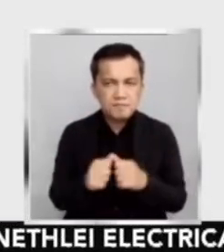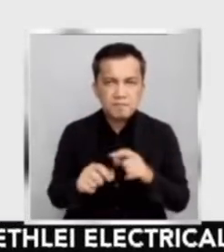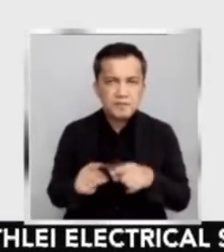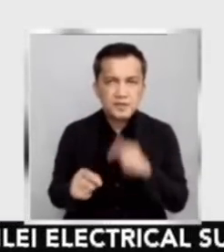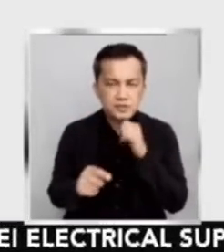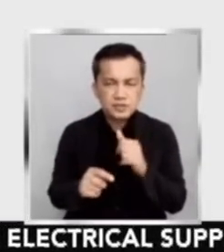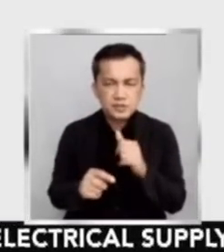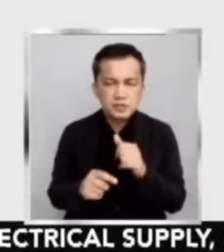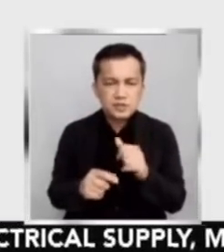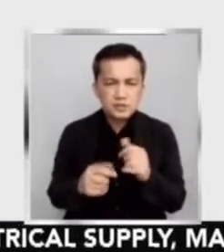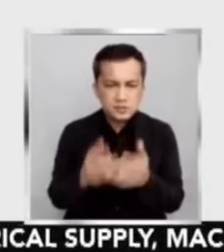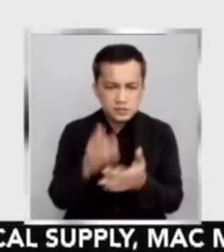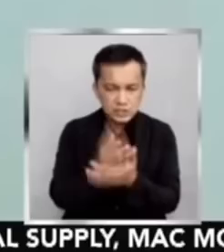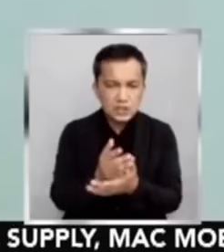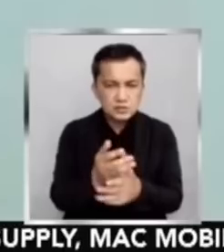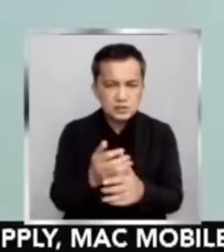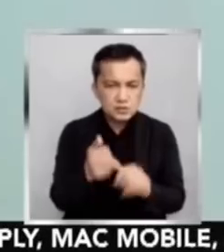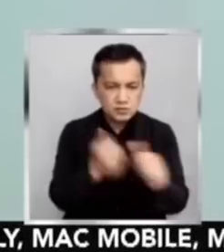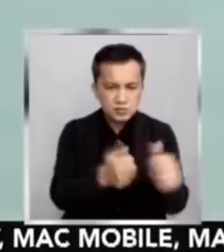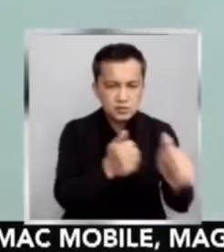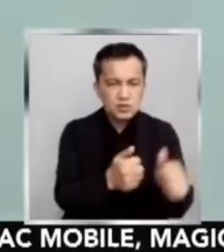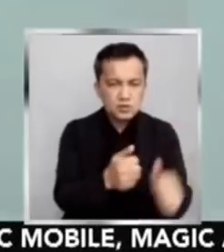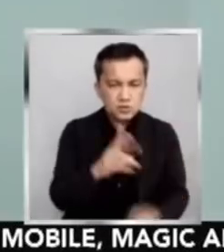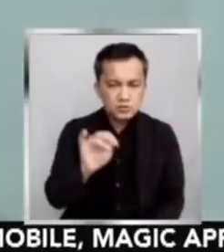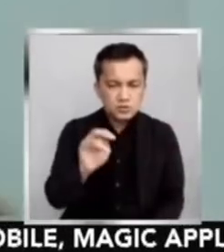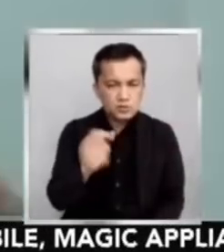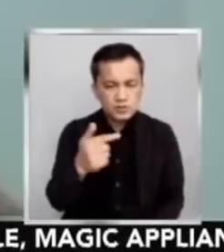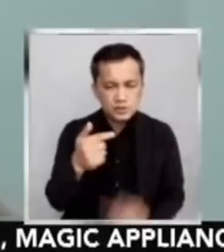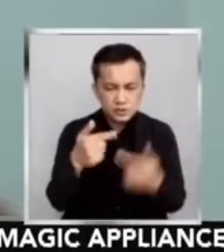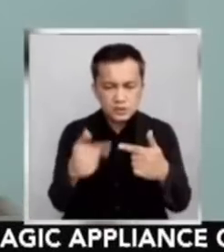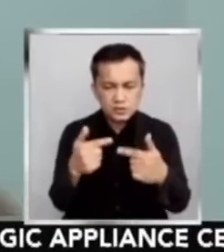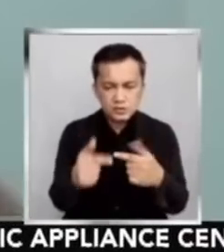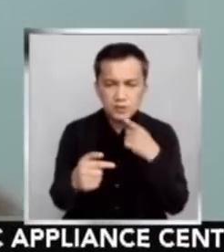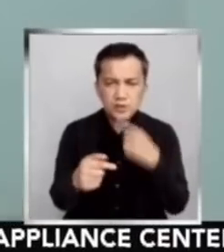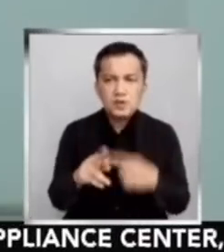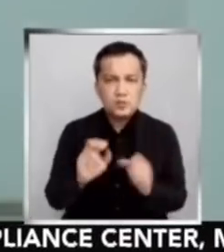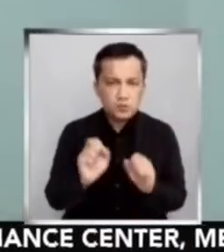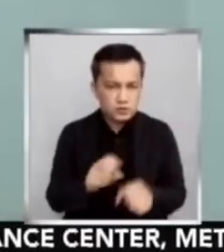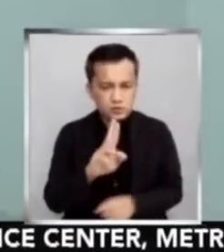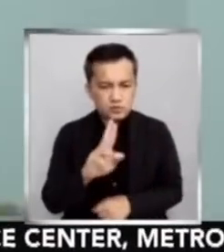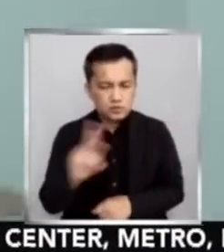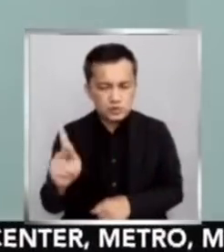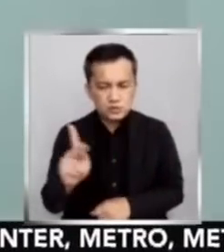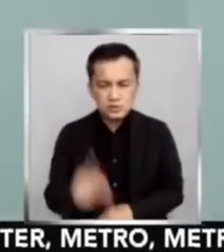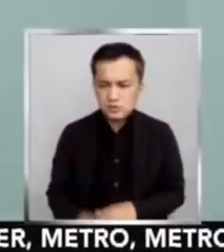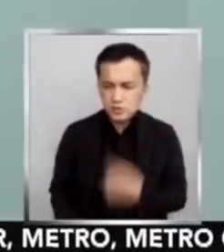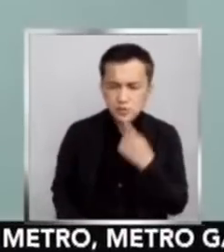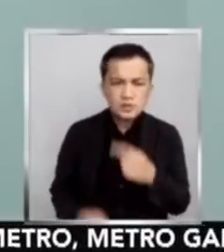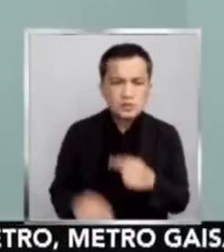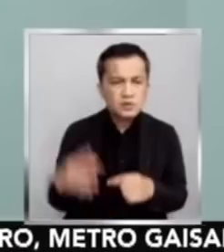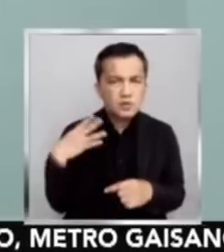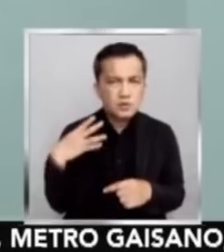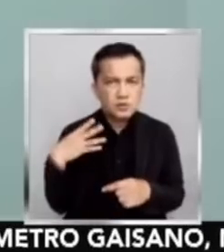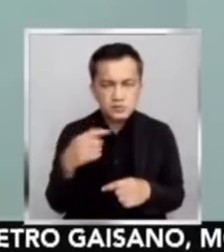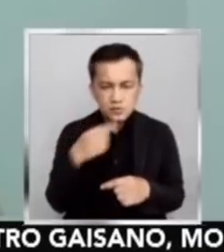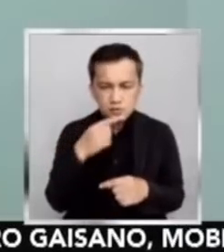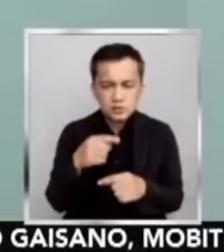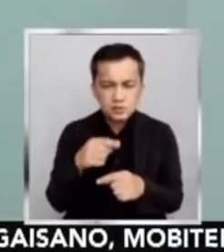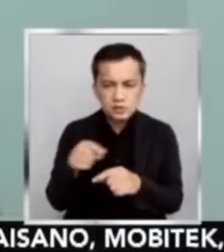kahit nasa boarding gate na siya. Sabi ko, pwedeng 2K na lang. Tapos isabi, ma'am, teka lang, tatawagan ko yung supervisor ko